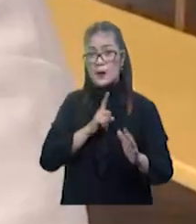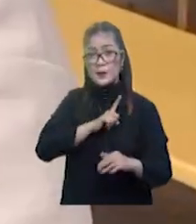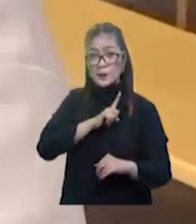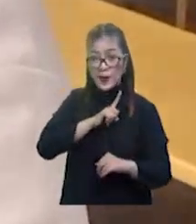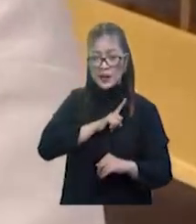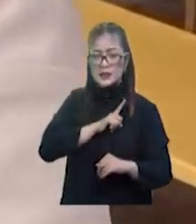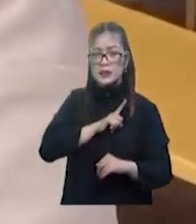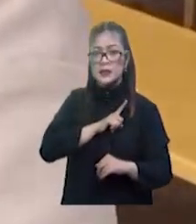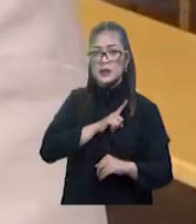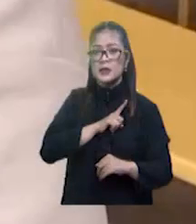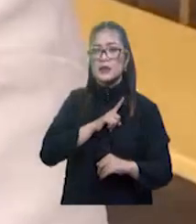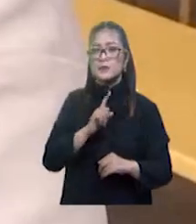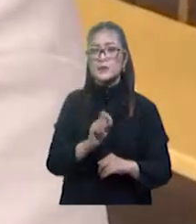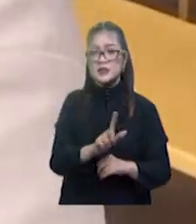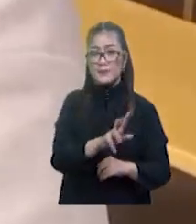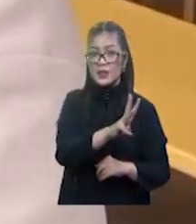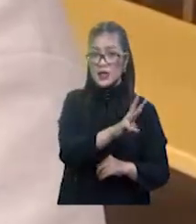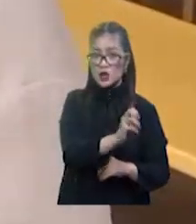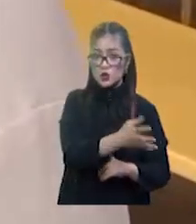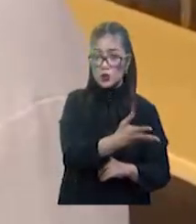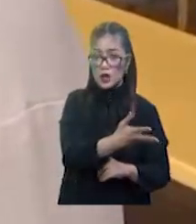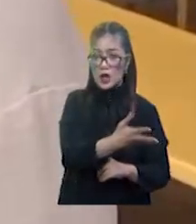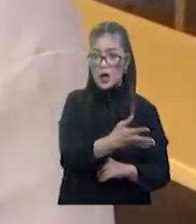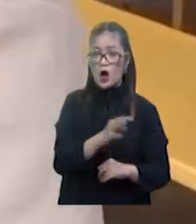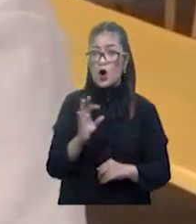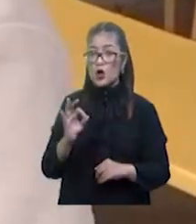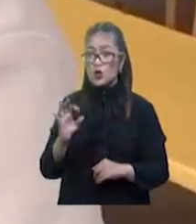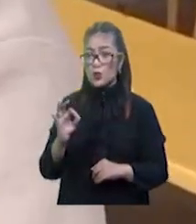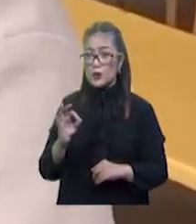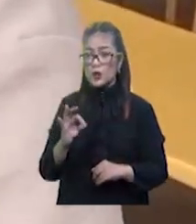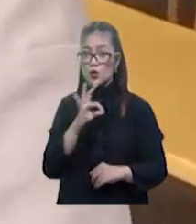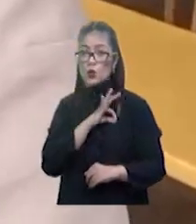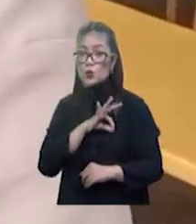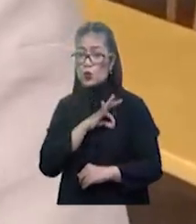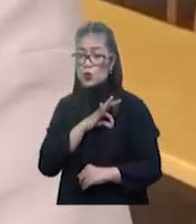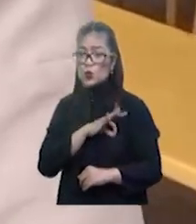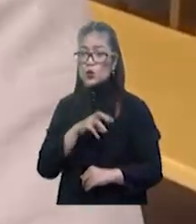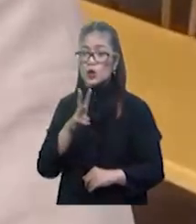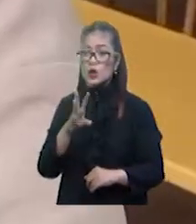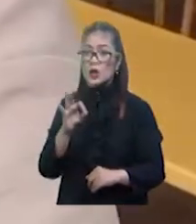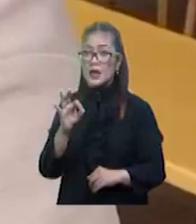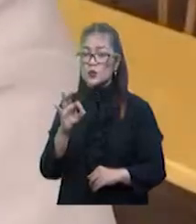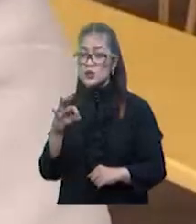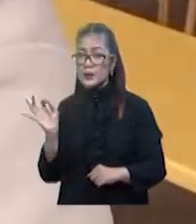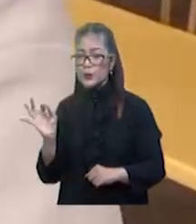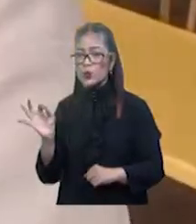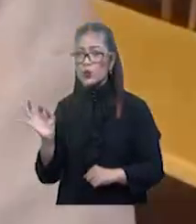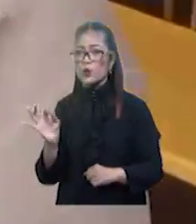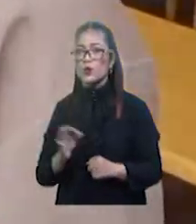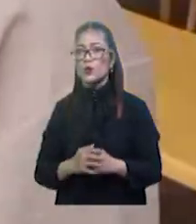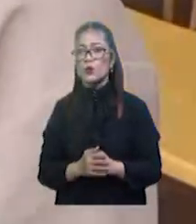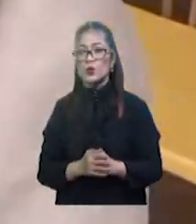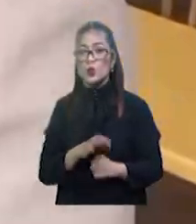mendapatkan pinjaman 3 juta, berarti saya sendiri mendapatkan keuntungan 300 ribu. Dan semua keuntungan itu niatnya